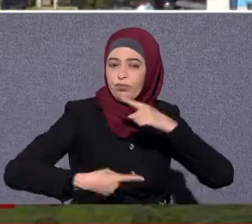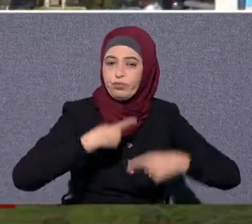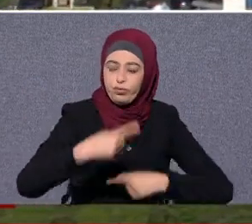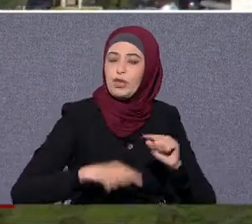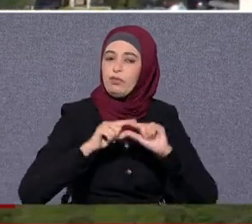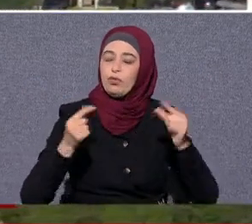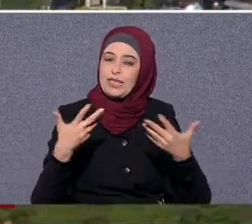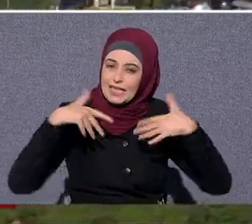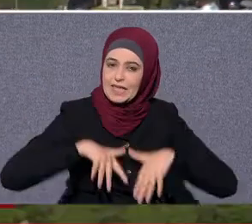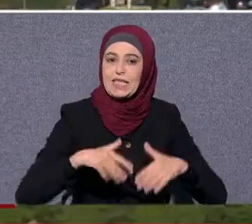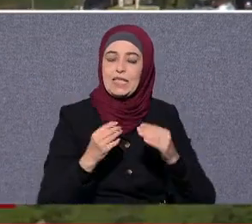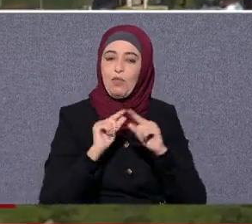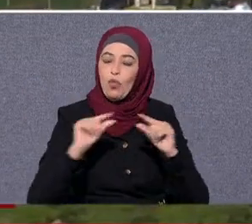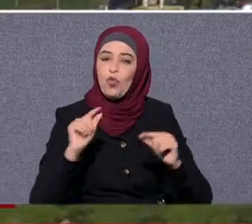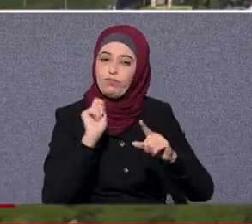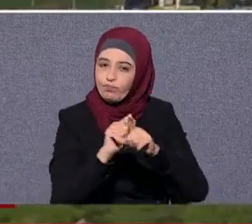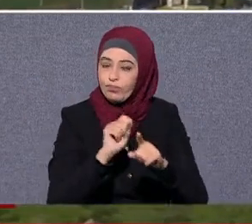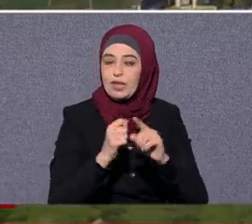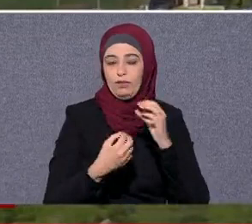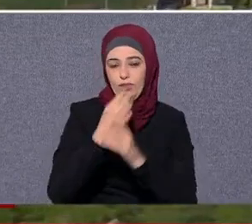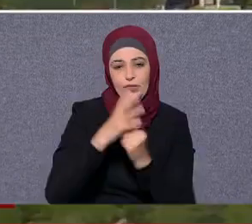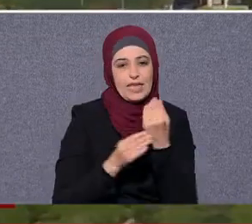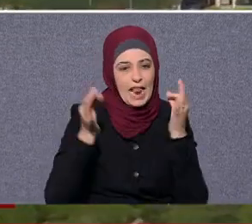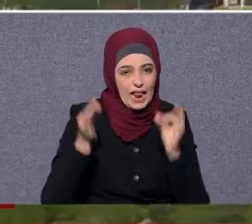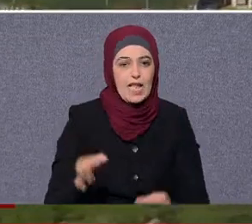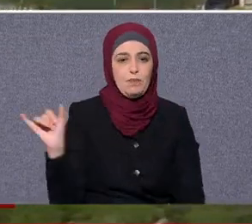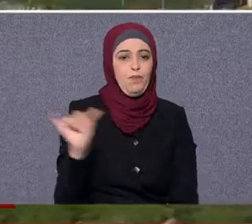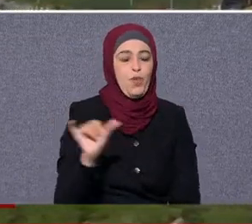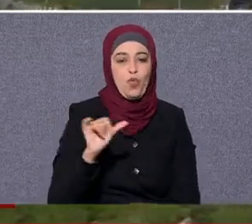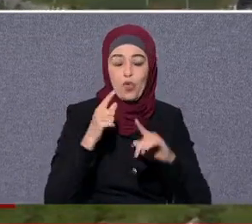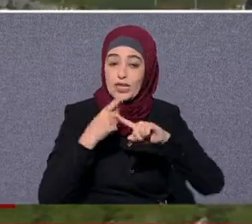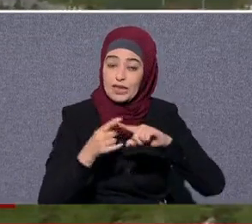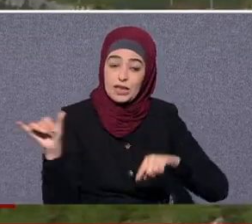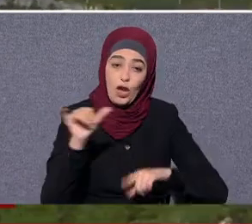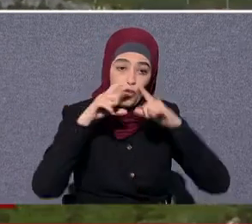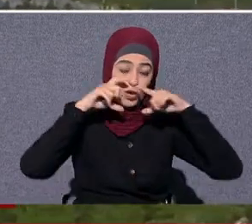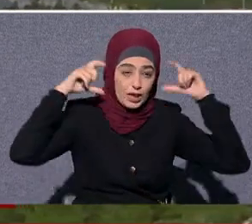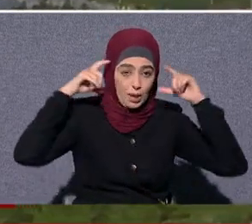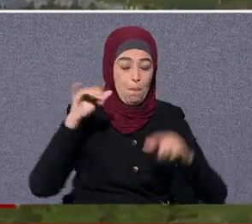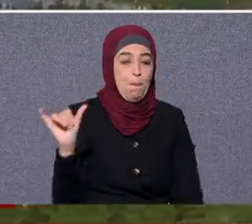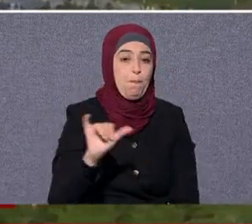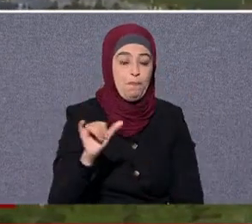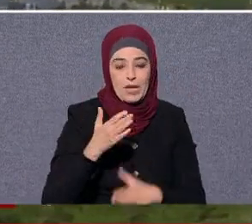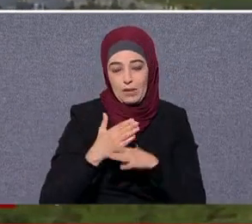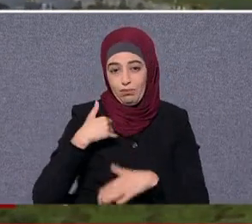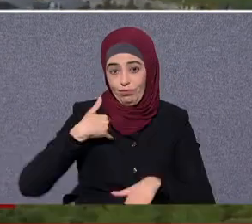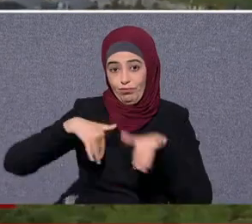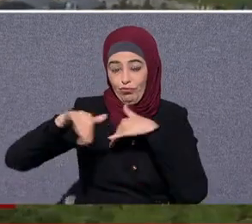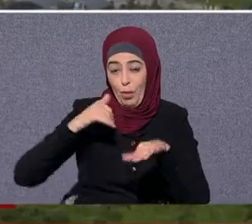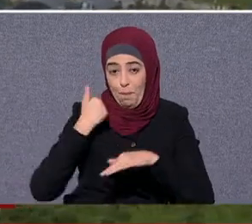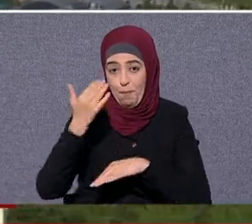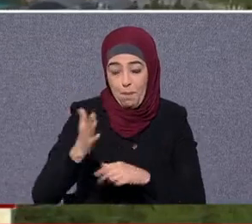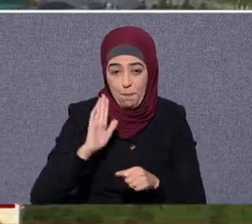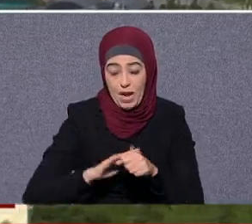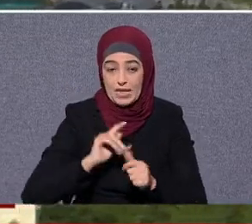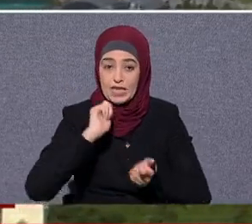مرارا وتكرارا نبهنا ومن ضرورة ارتداء الكمامات أثناء